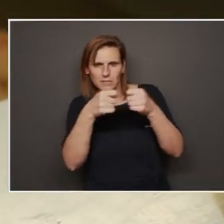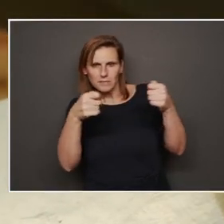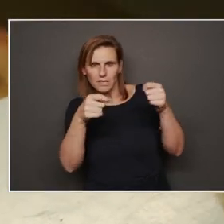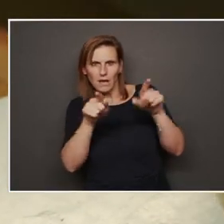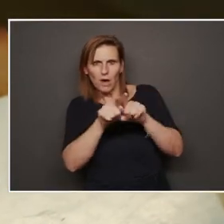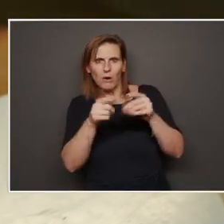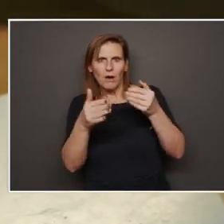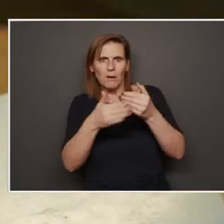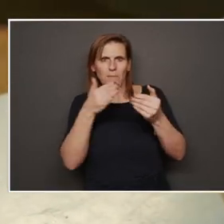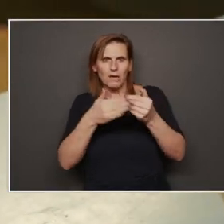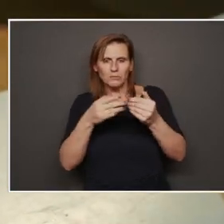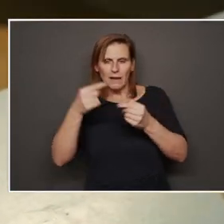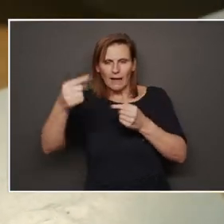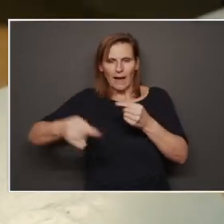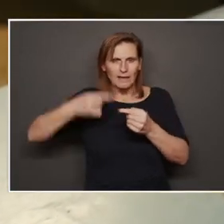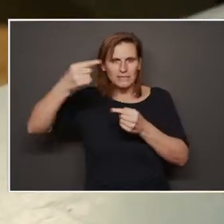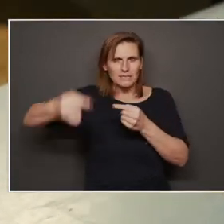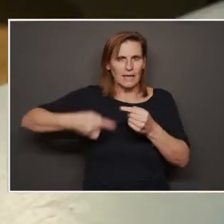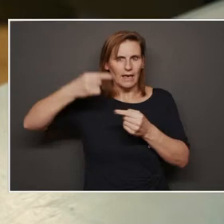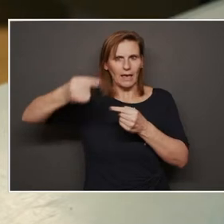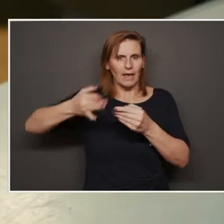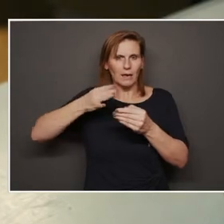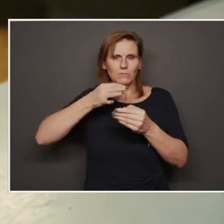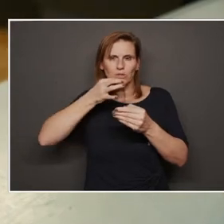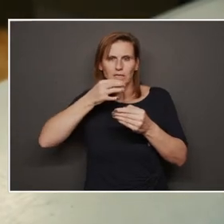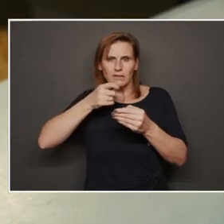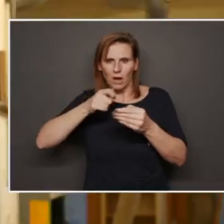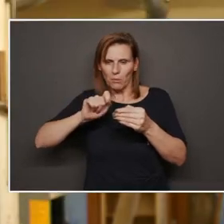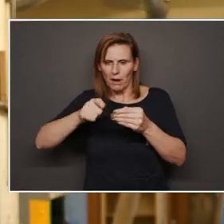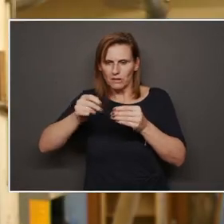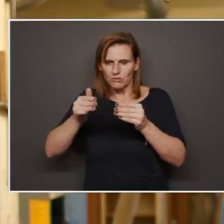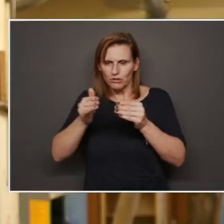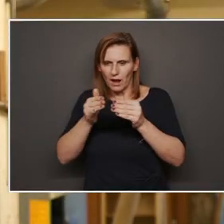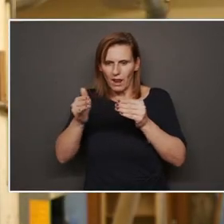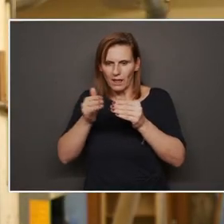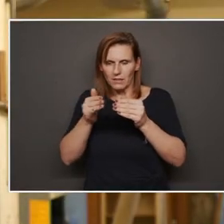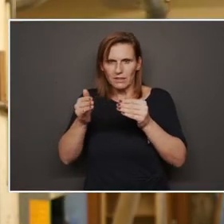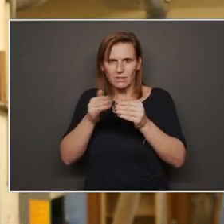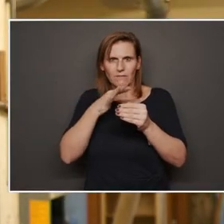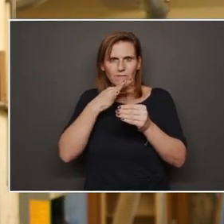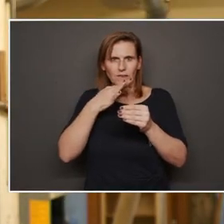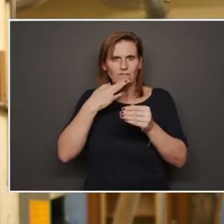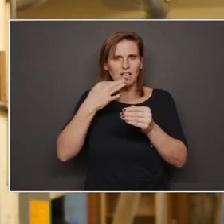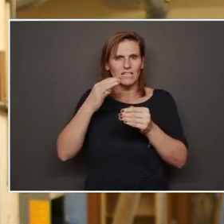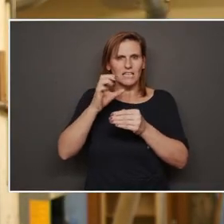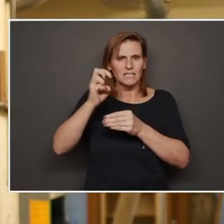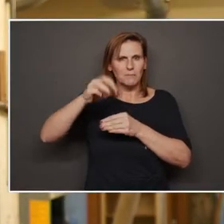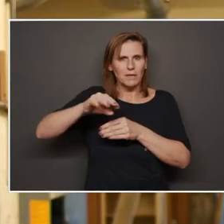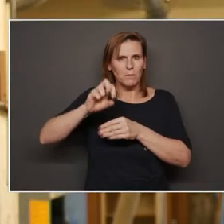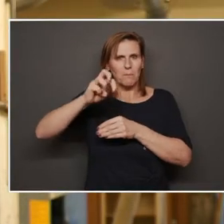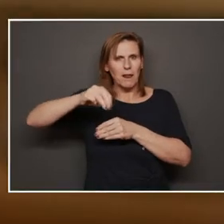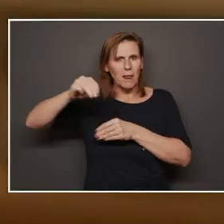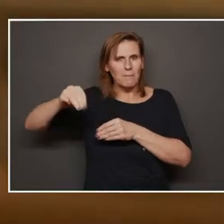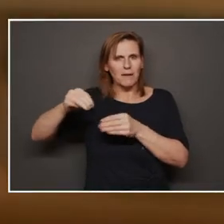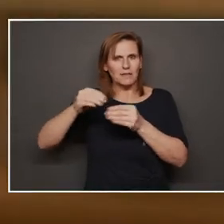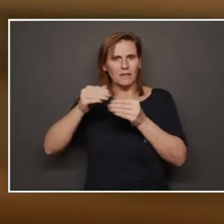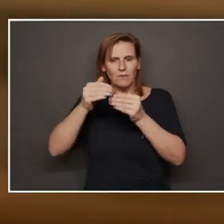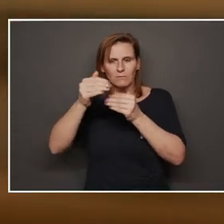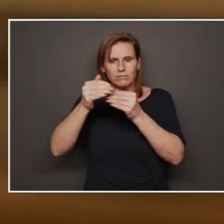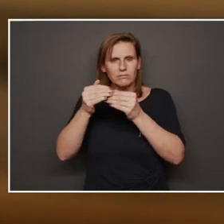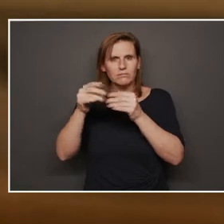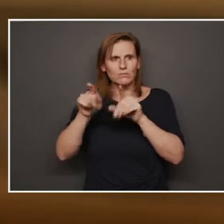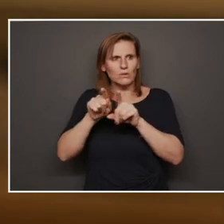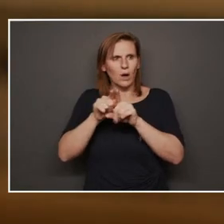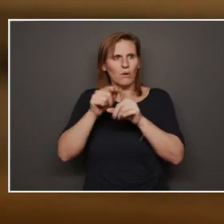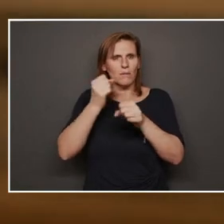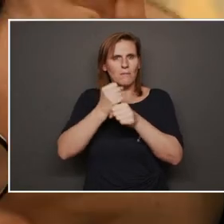auf der Kreissäge, wenn ich genau einstellen muss, wie viel Zentimeter oder Millimeter. Wenn ich Zinken mache